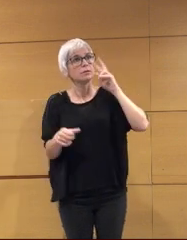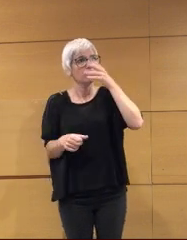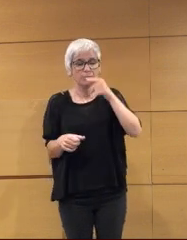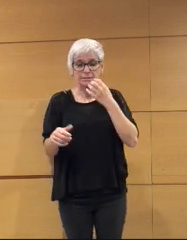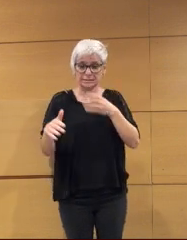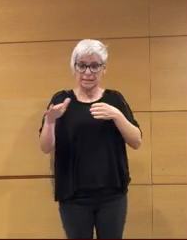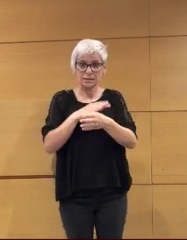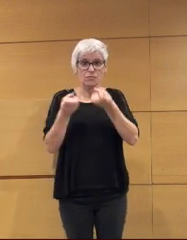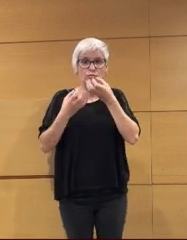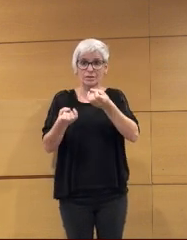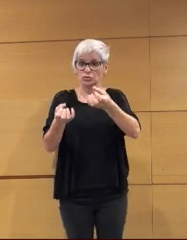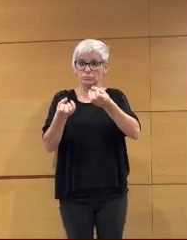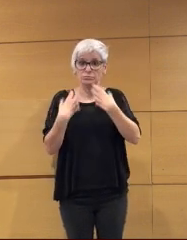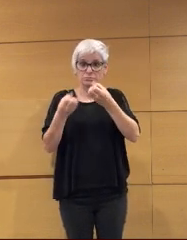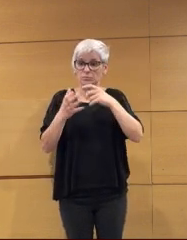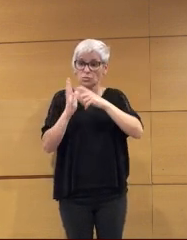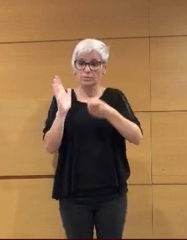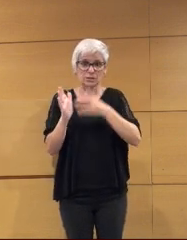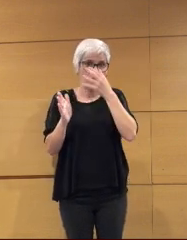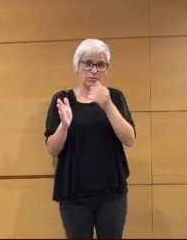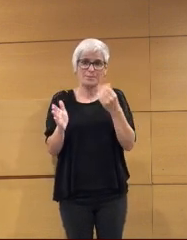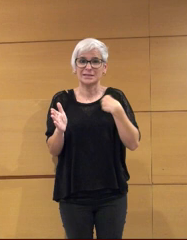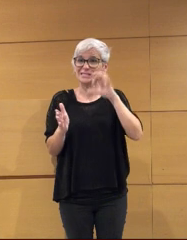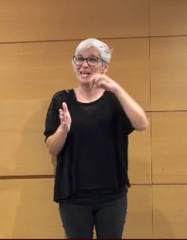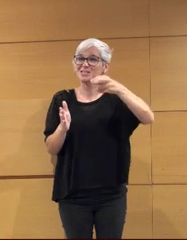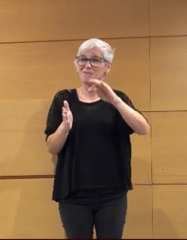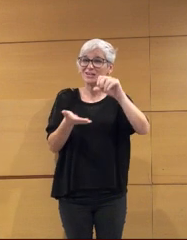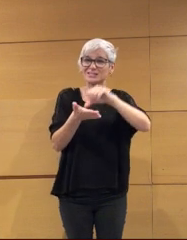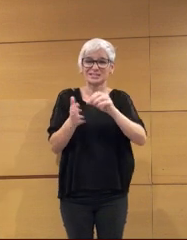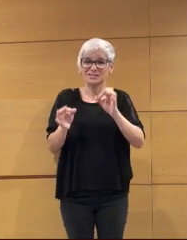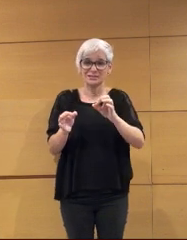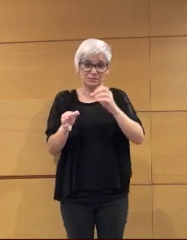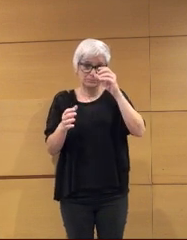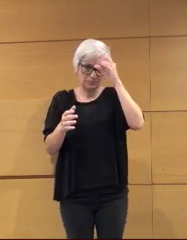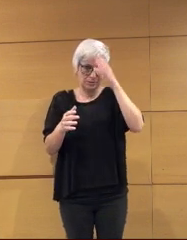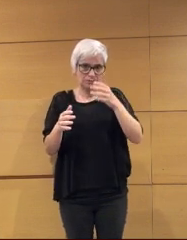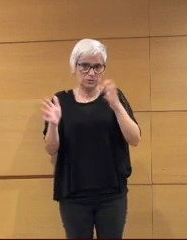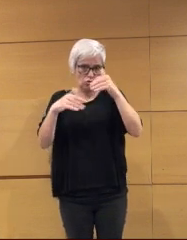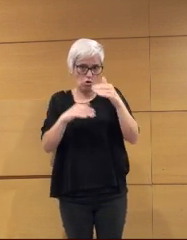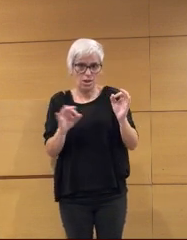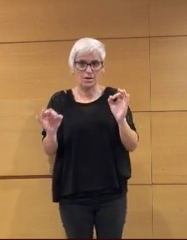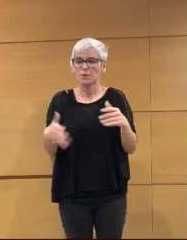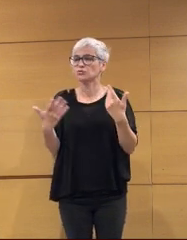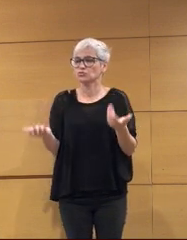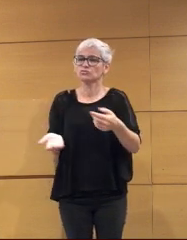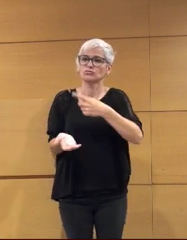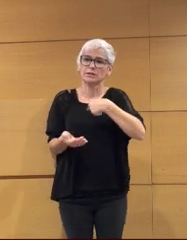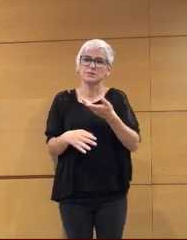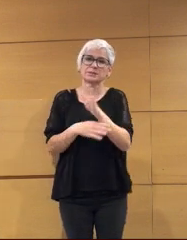a tota la informació, no tindrem una Smart City, no tindrem una ciutat intel·ligent. I allà vam anar presentant tot